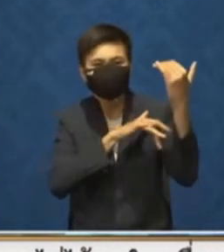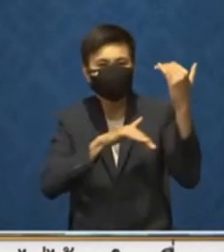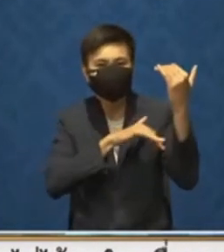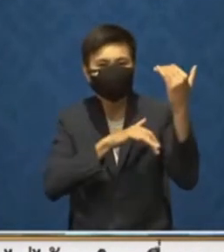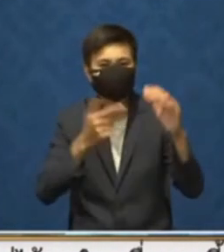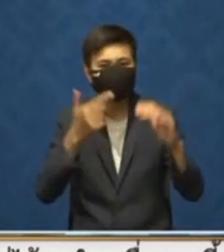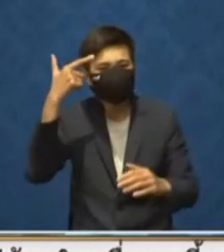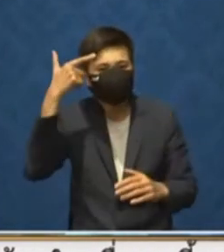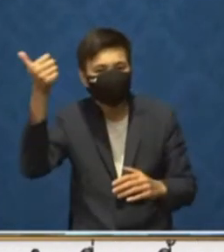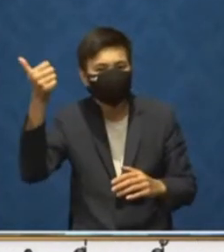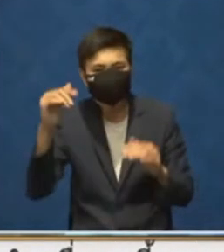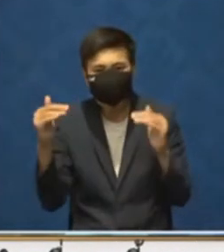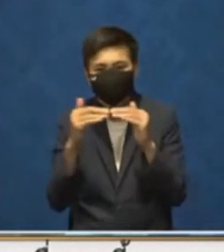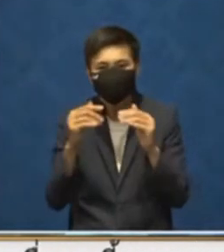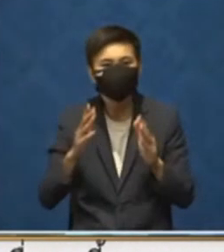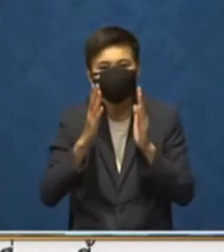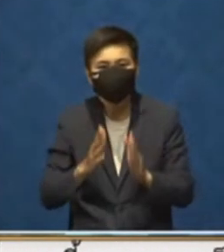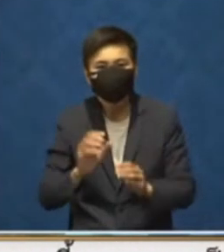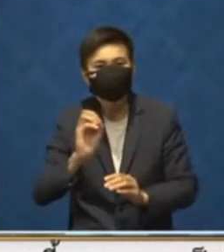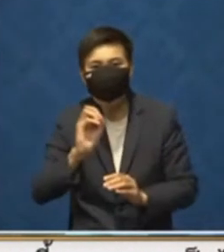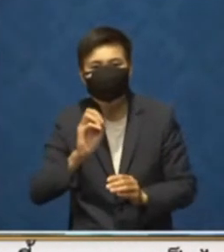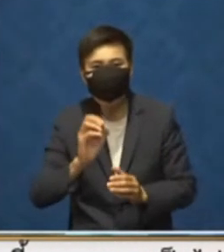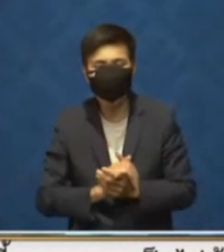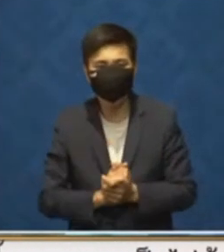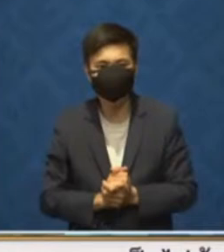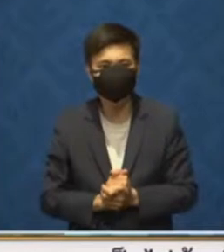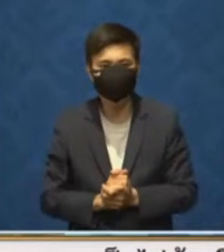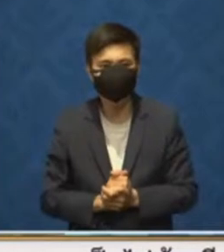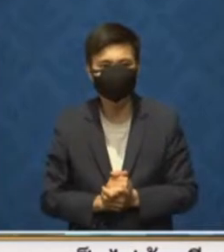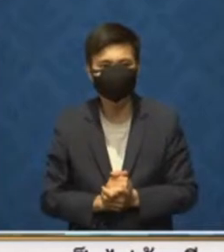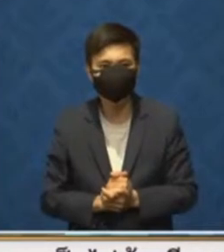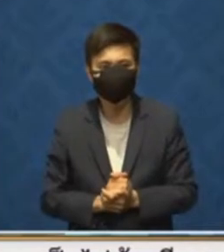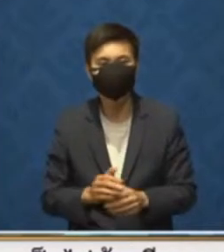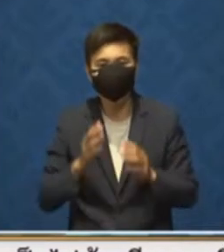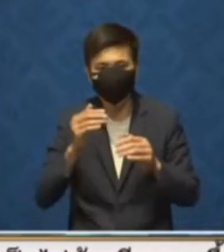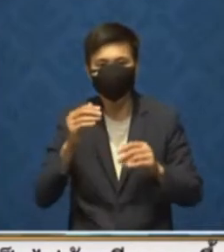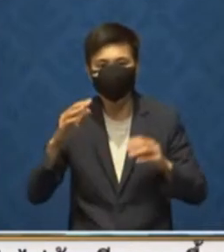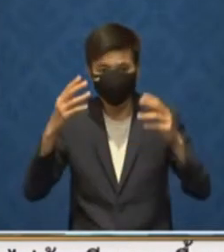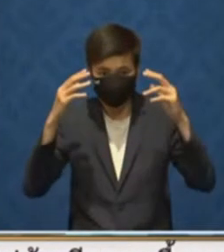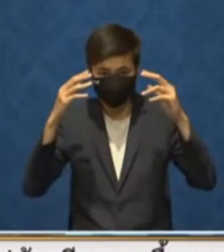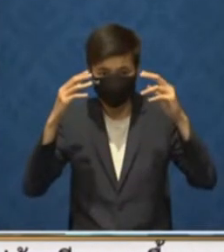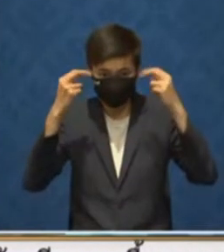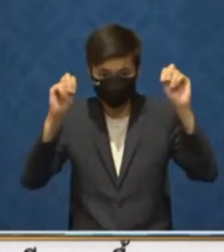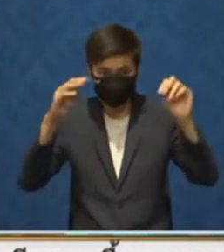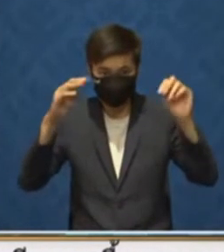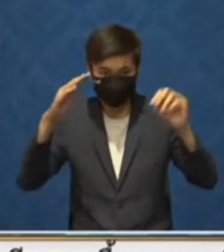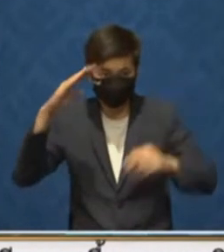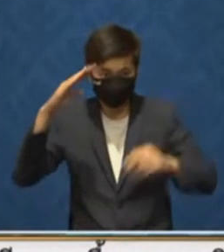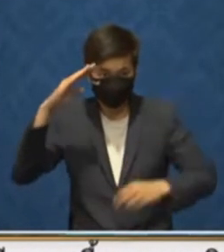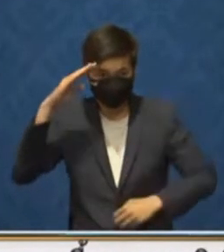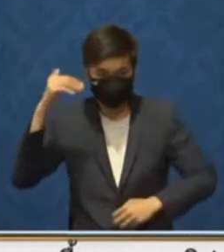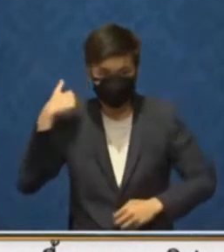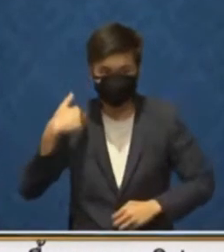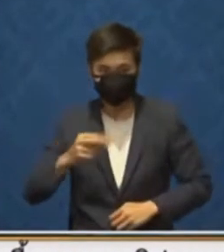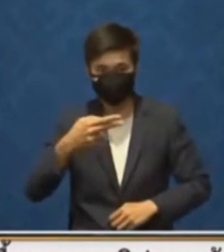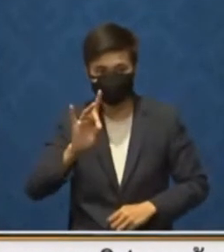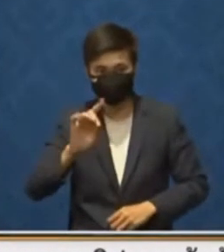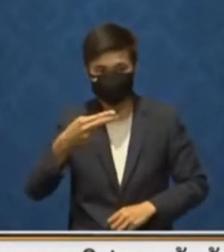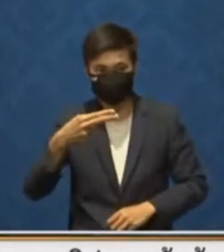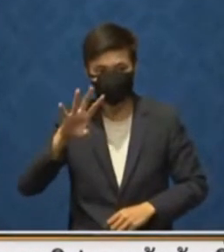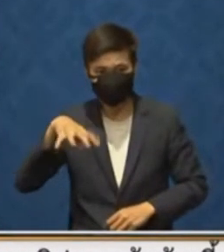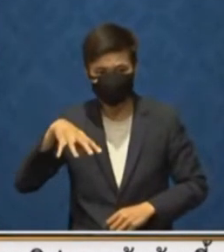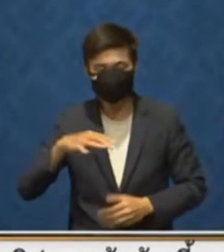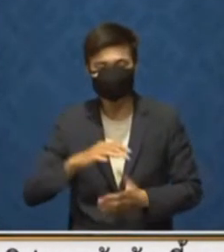จะได้นะครับว่าคุณอายุทธมีเซลล์สมอง 84000เซลล์นั้นเมื่อมาเทียบกับสัดนะครับเช่นรู้มุม